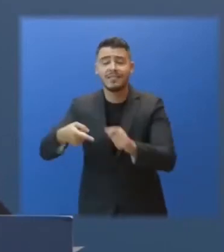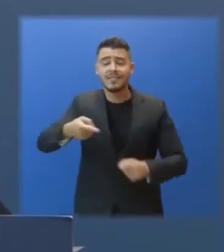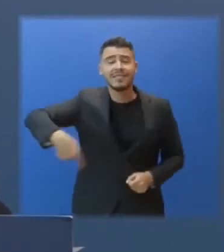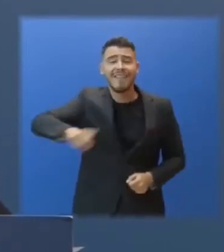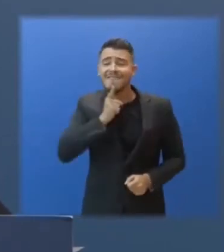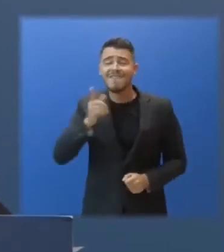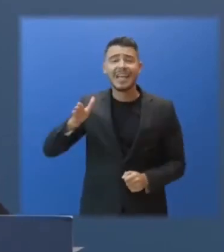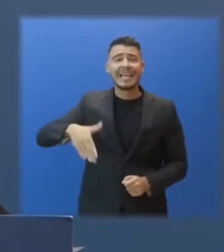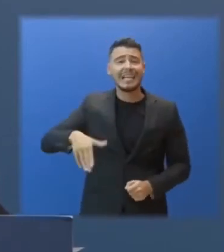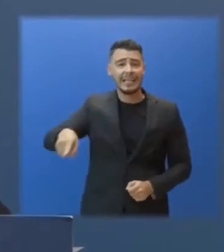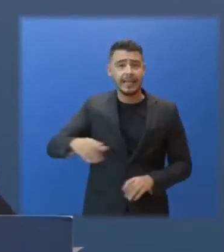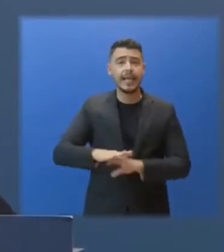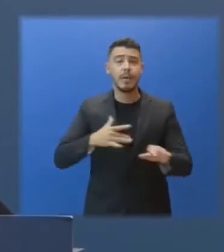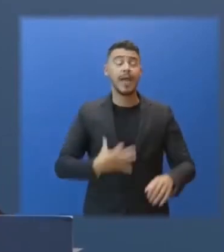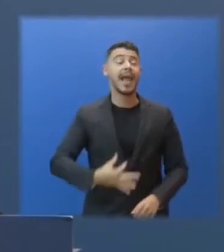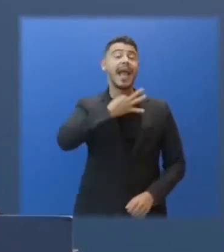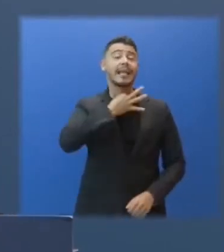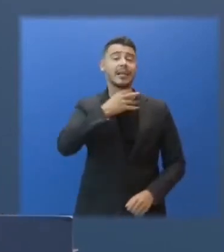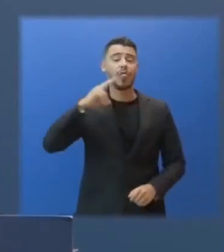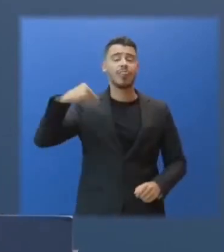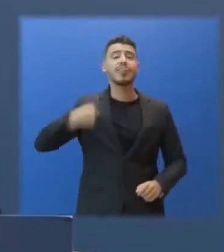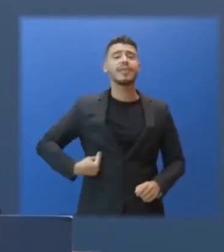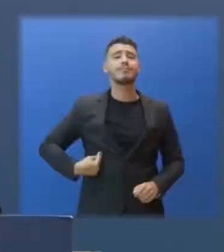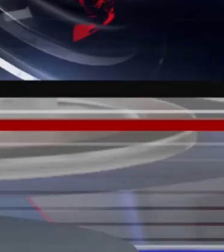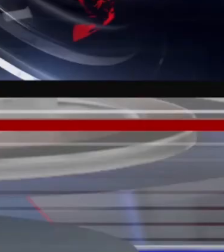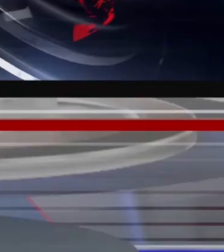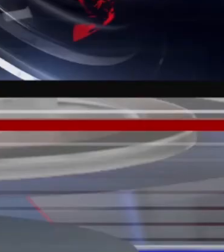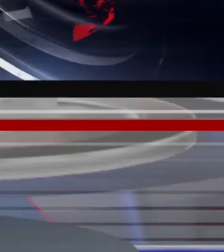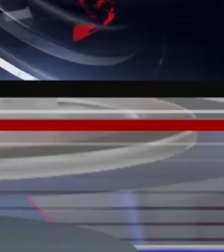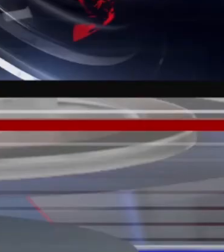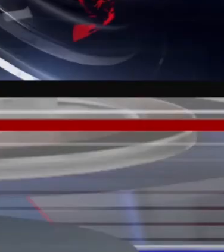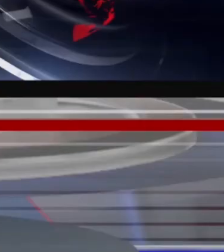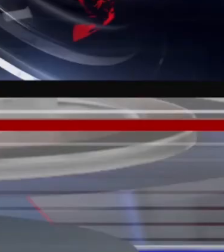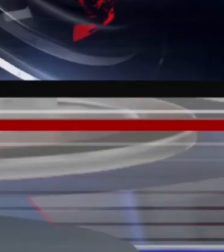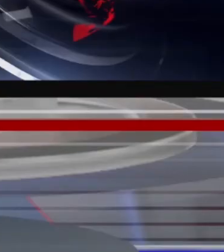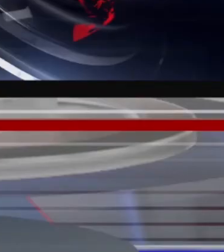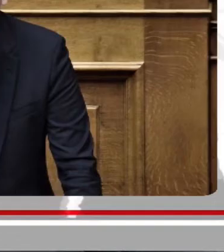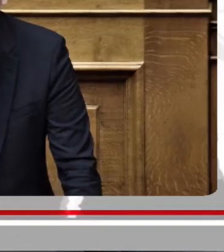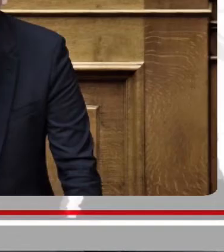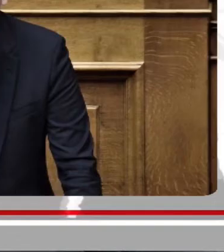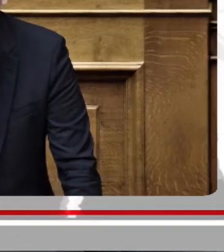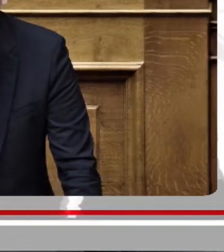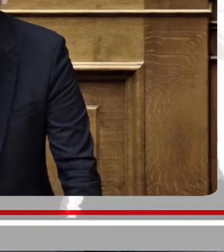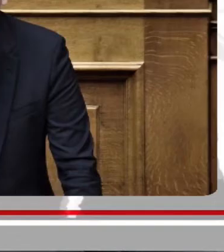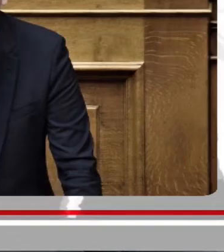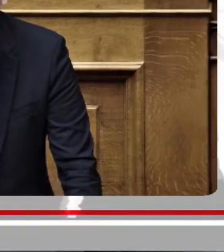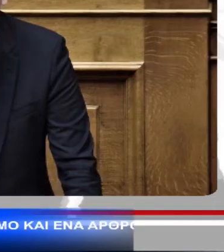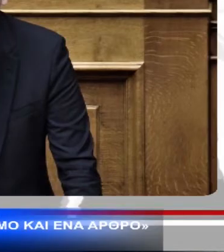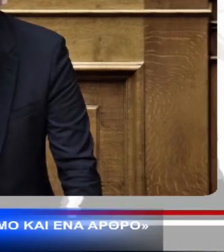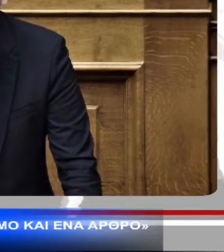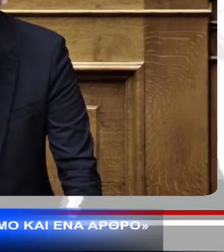σε κατάσταση έκτακτης ανάγκης στους δήμους της περιοχής. Ο Υφυπουργός Οικονομικών Απόστολος